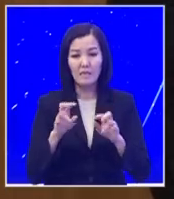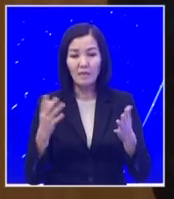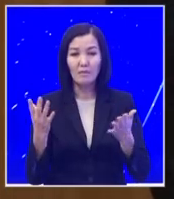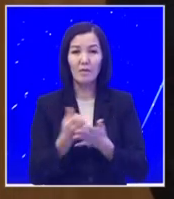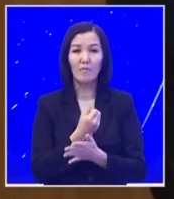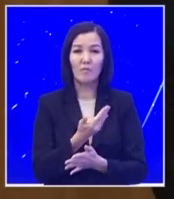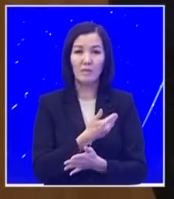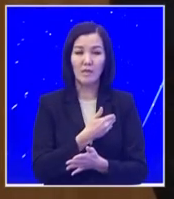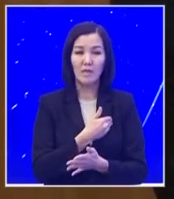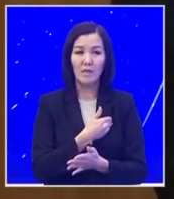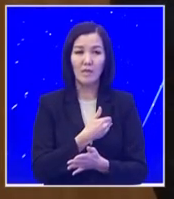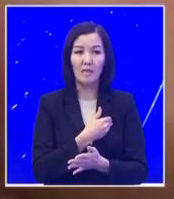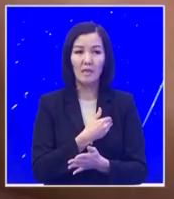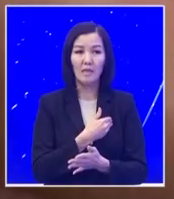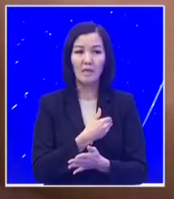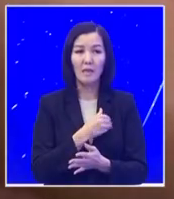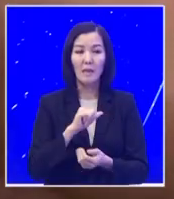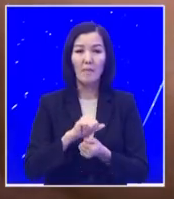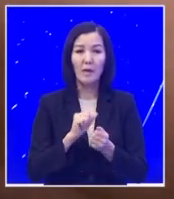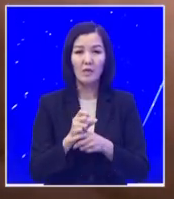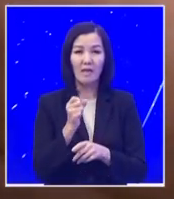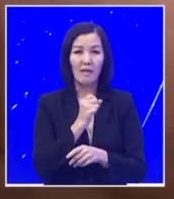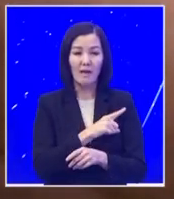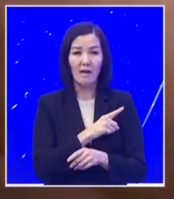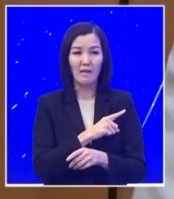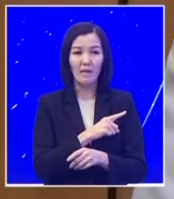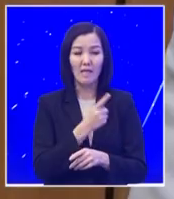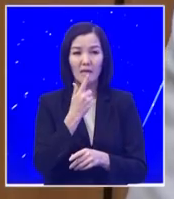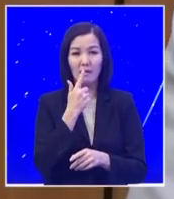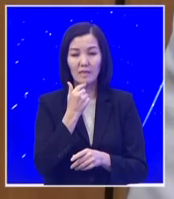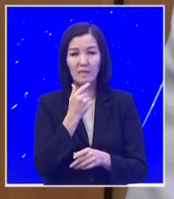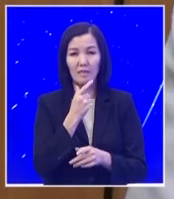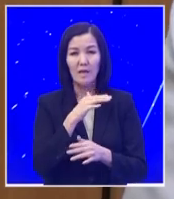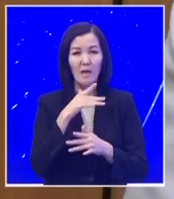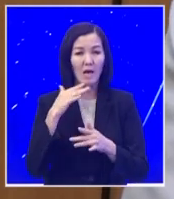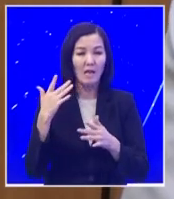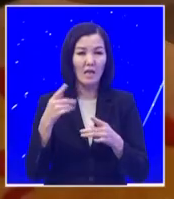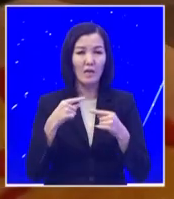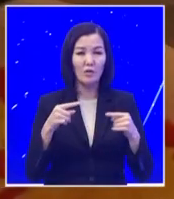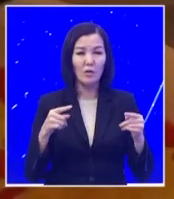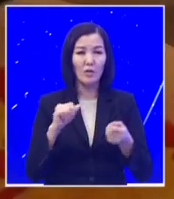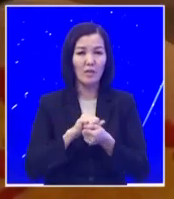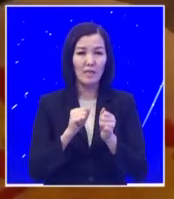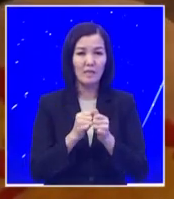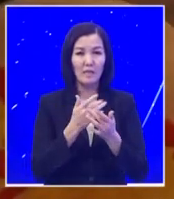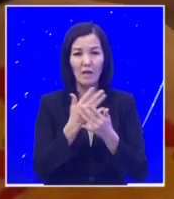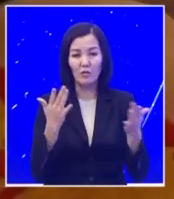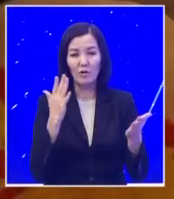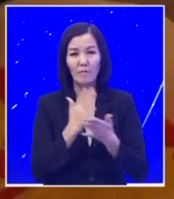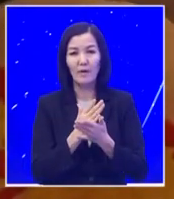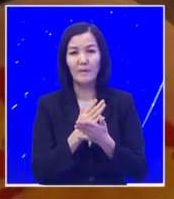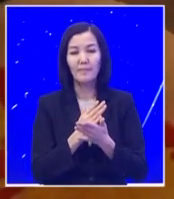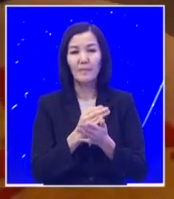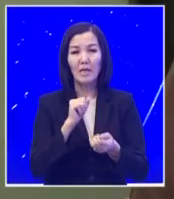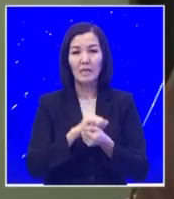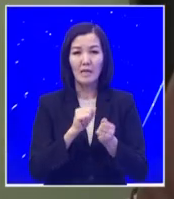жаны құштар. Оның қолында маржандай ақ, және нарттай қызыл, ала-құлалы моншақ тастардың сан алуан түрі бар. Біз әдетте